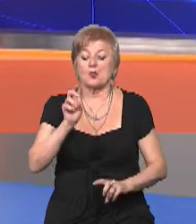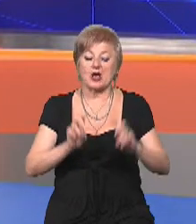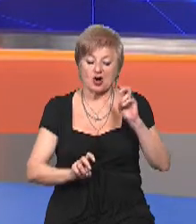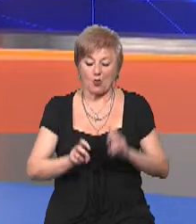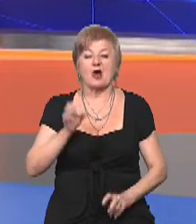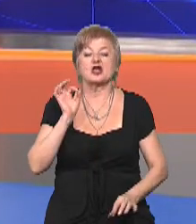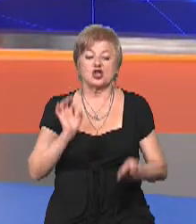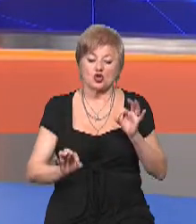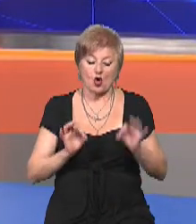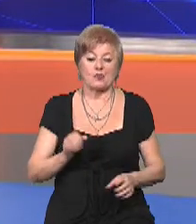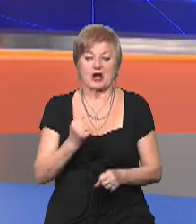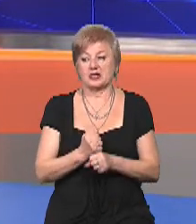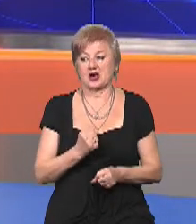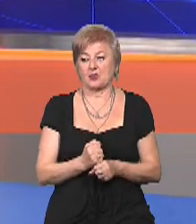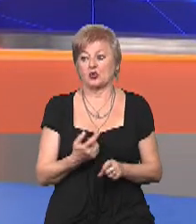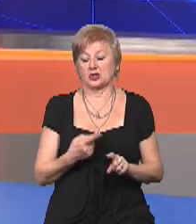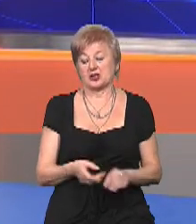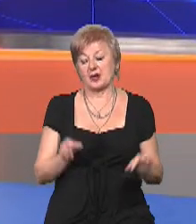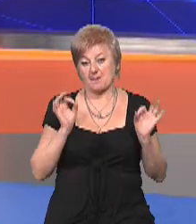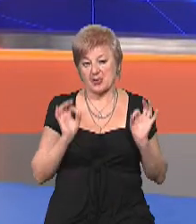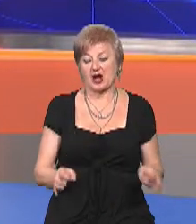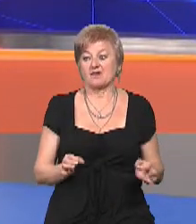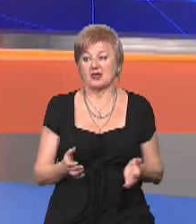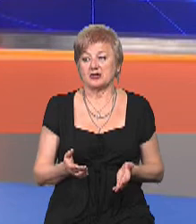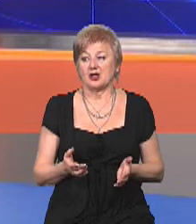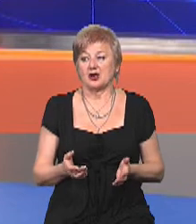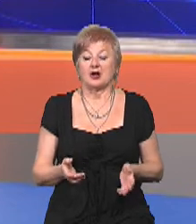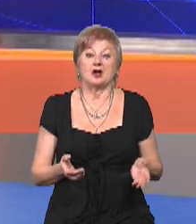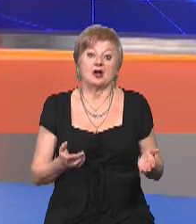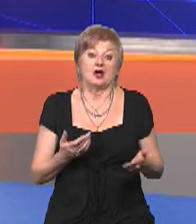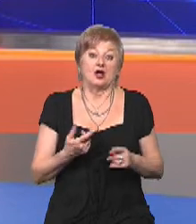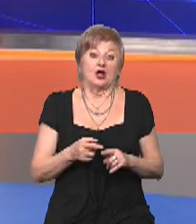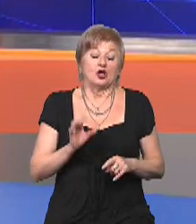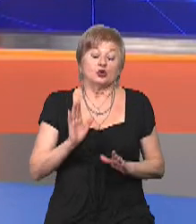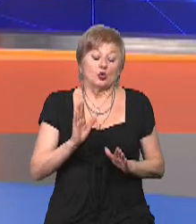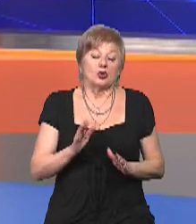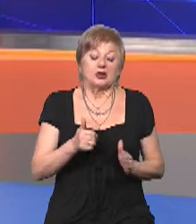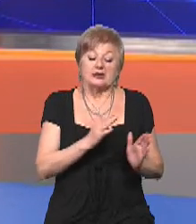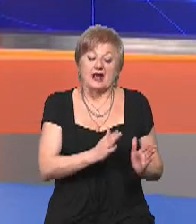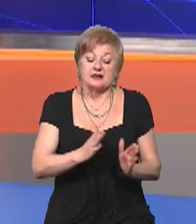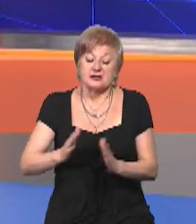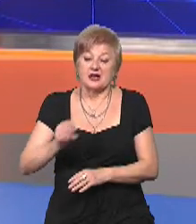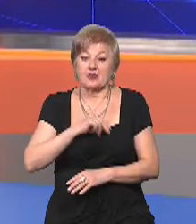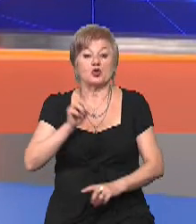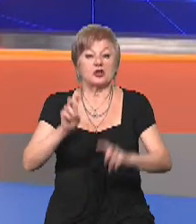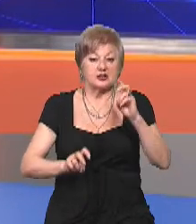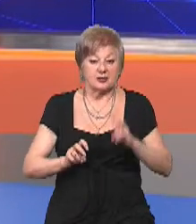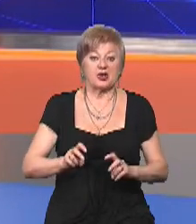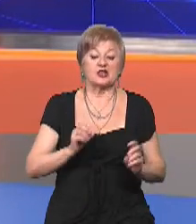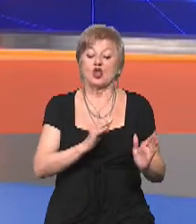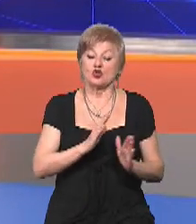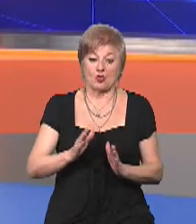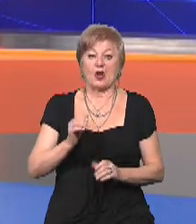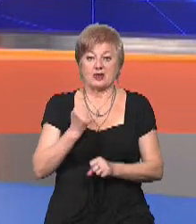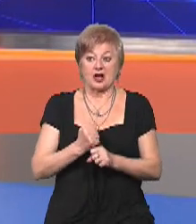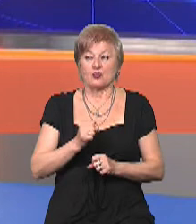нормально функционировали. Это логично, потому что только на эффективно работающих предприятиях, только на нормально работающих